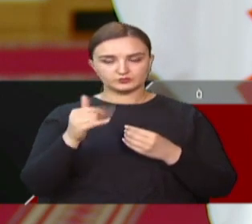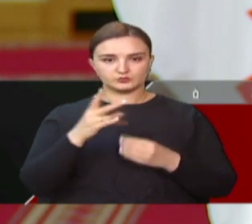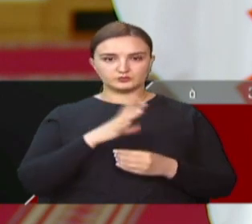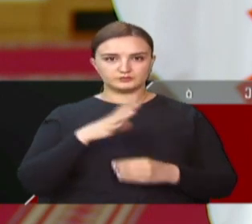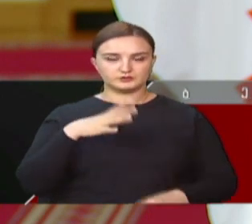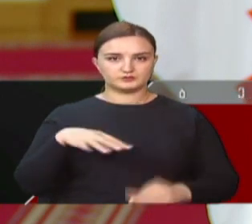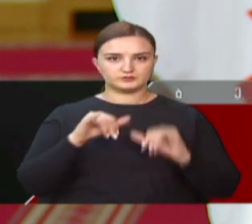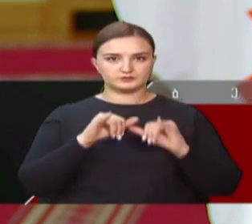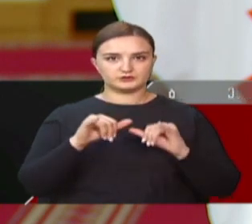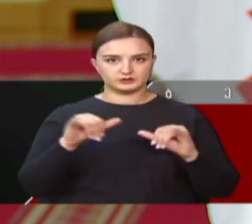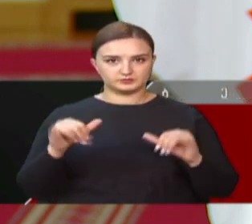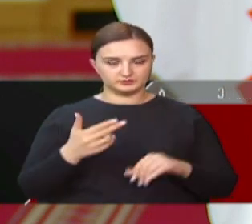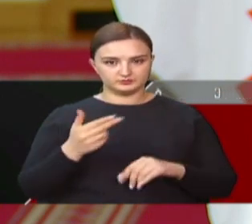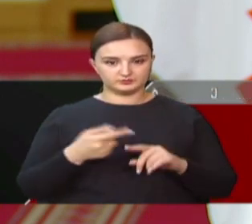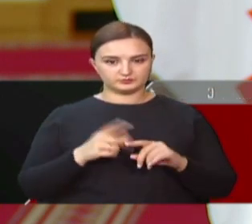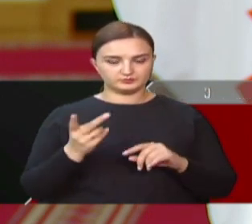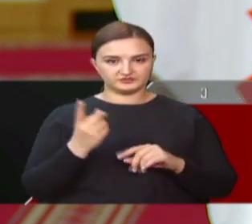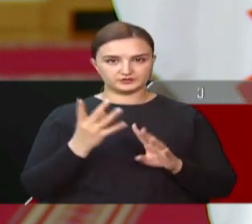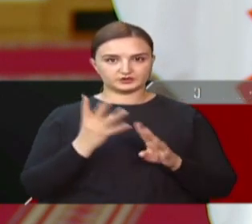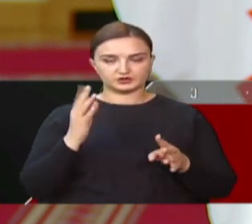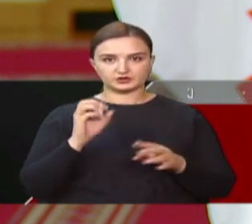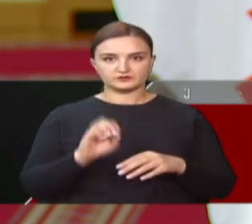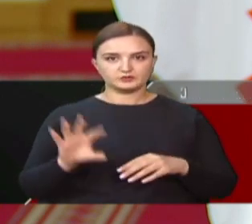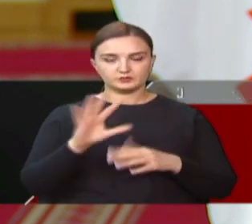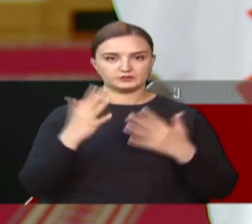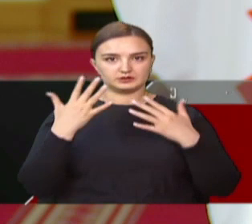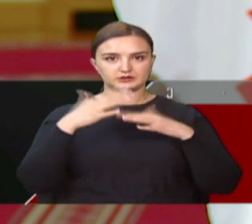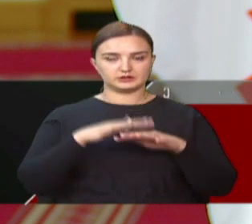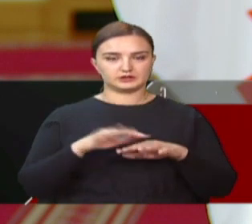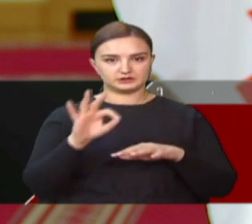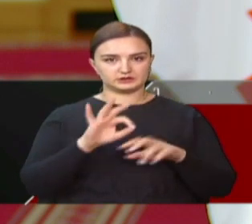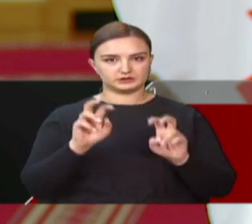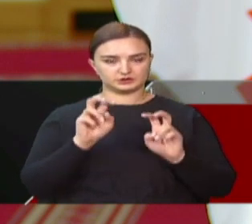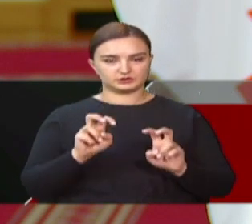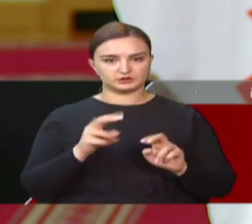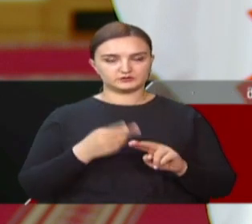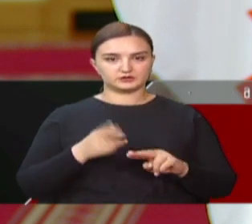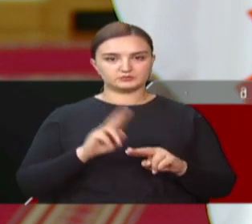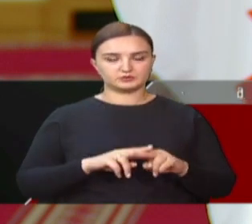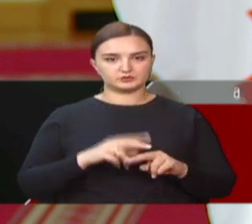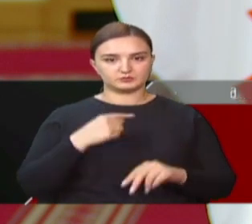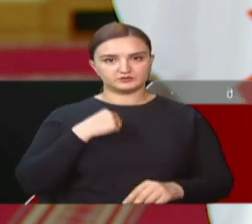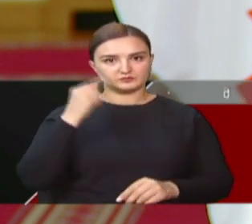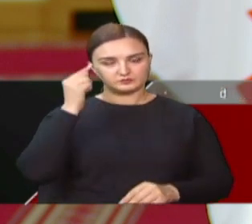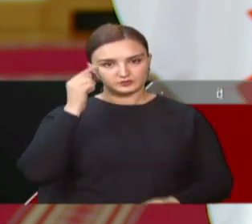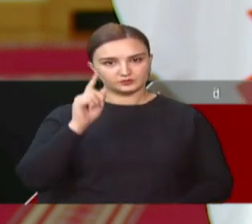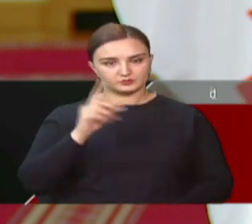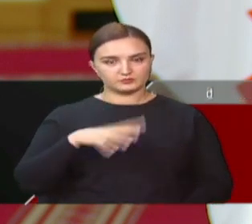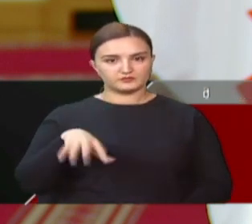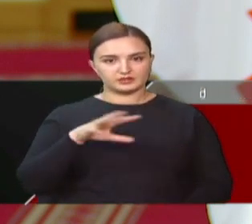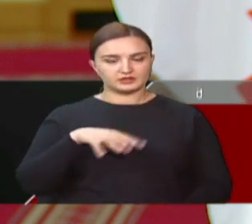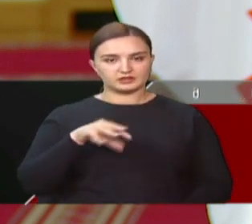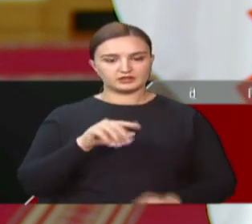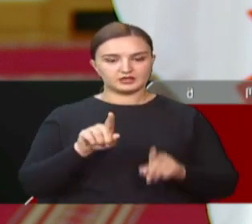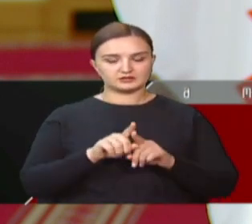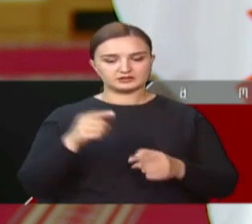ქვეყნის განვითარების კურსი, ხო? ეს პირველ რიგში ევროინტეგრაციას და ნატოში ინტეგრაციას გულისხმობს. ამიტომ ხა მე ვფიქრობ, რომ ყველანაირი